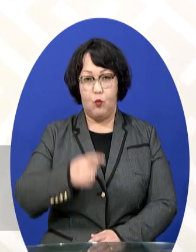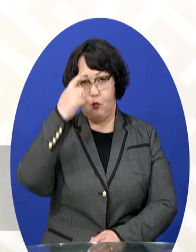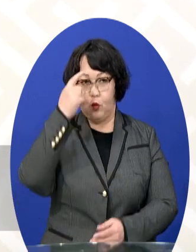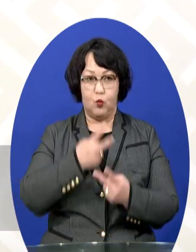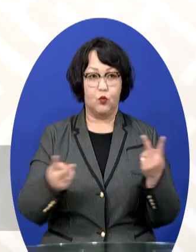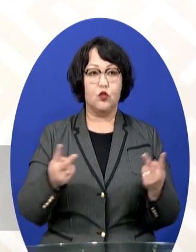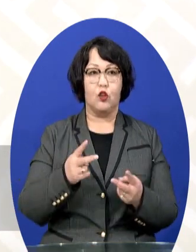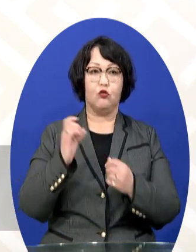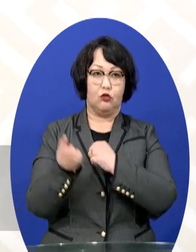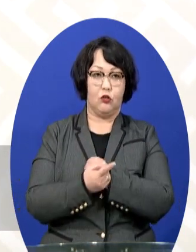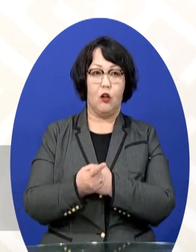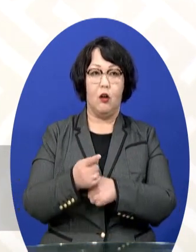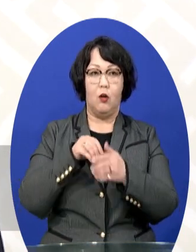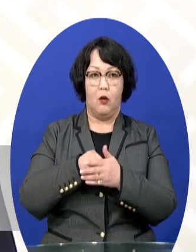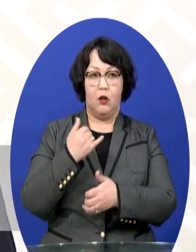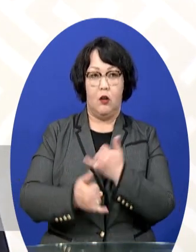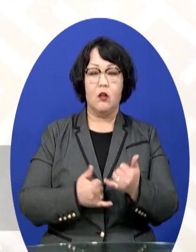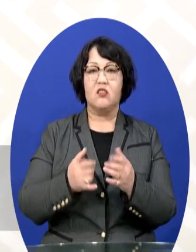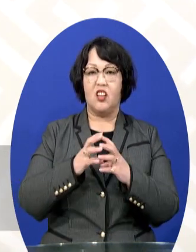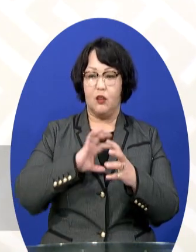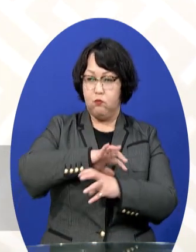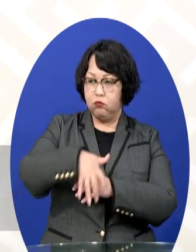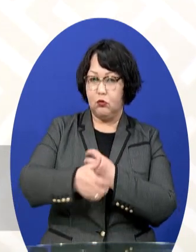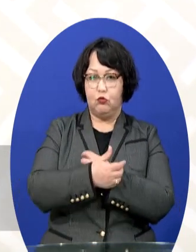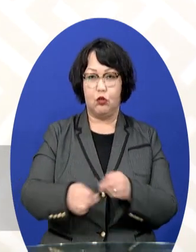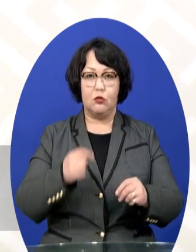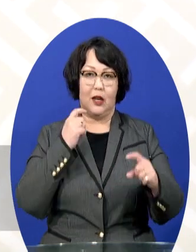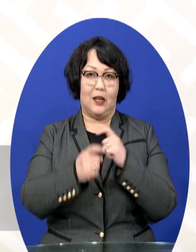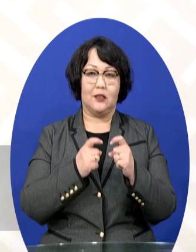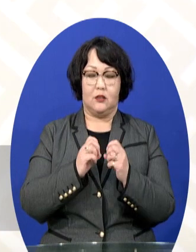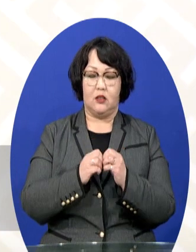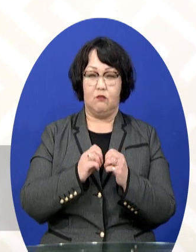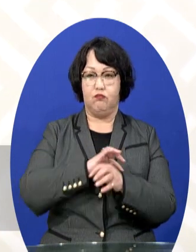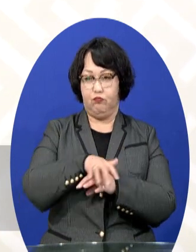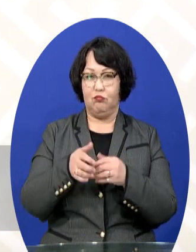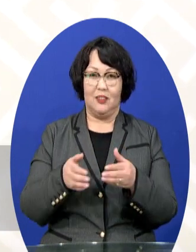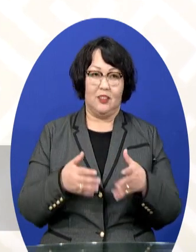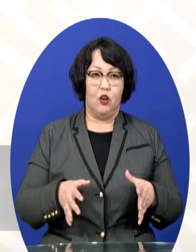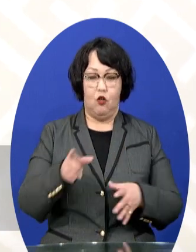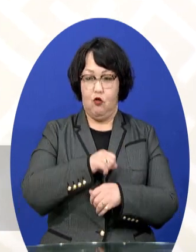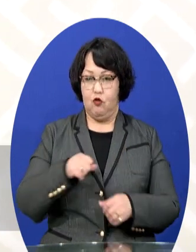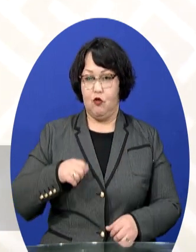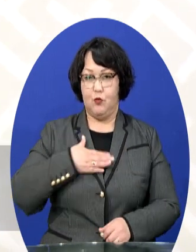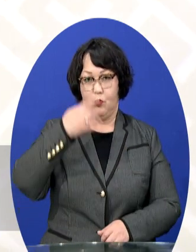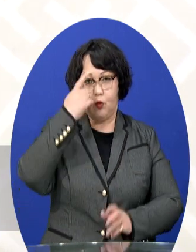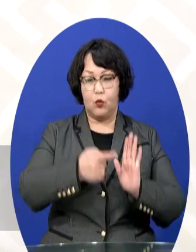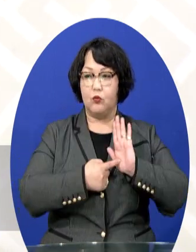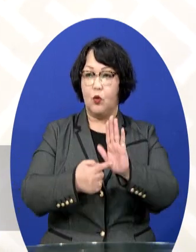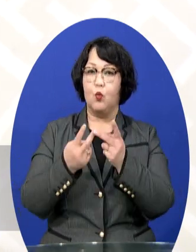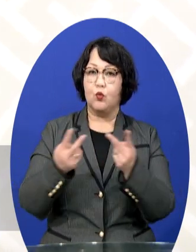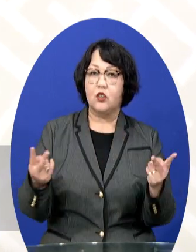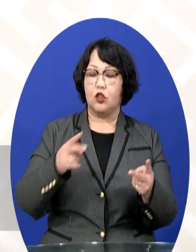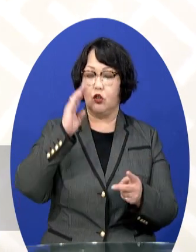энэ глобалчлагдсан дэлхийд өөрсдийнхөө онцлогоор одоо бас тодрох, харагдах, үүгээрээ бас бизнес